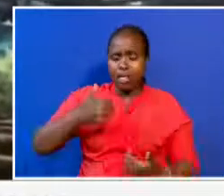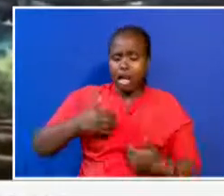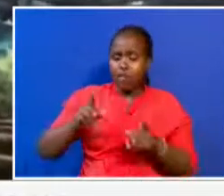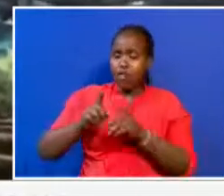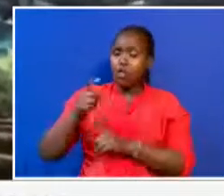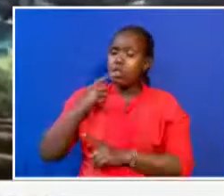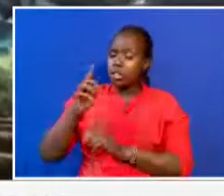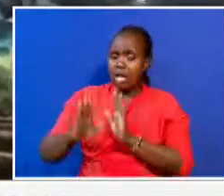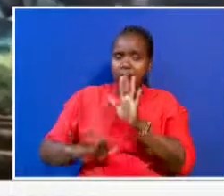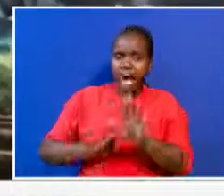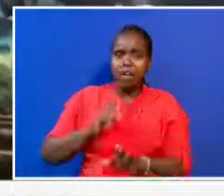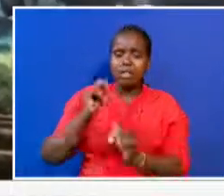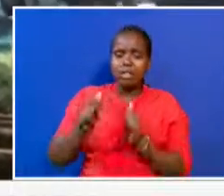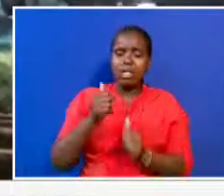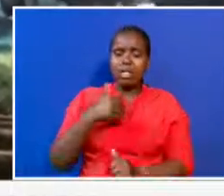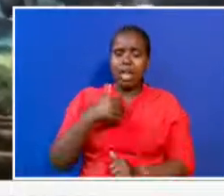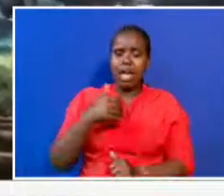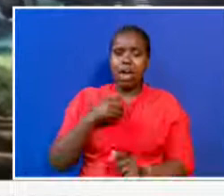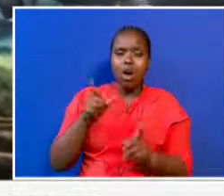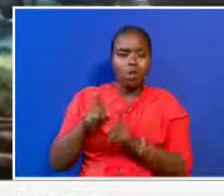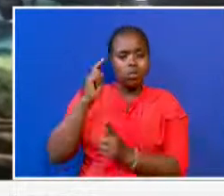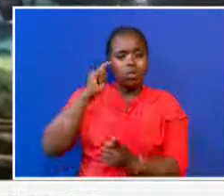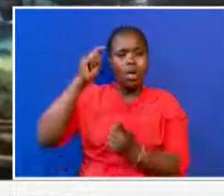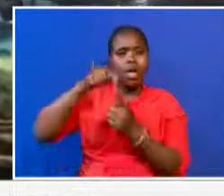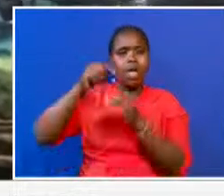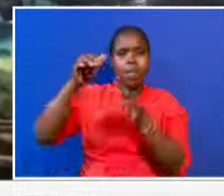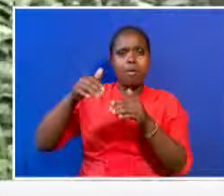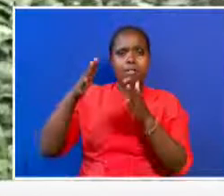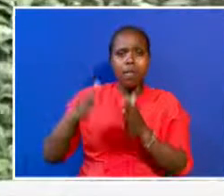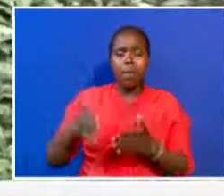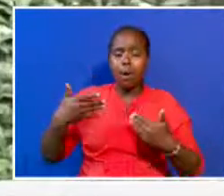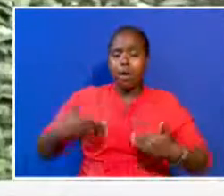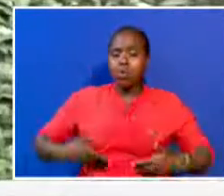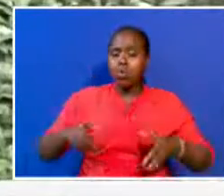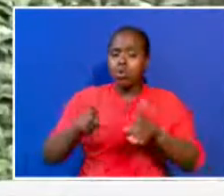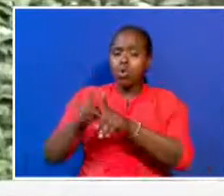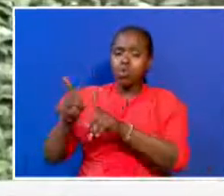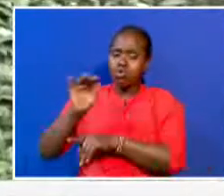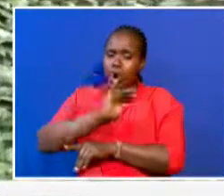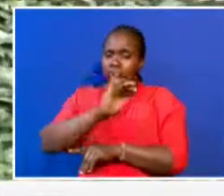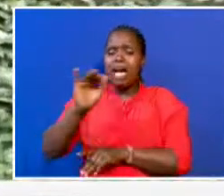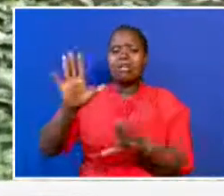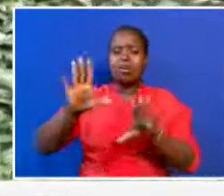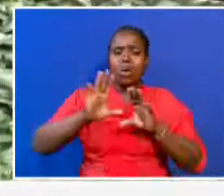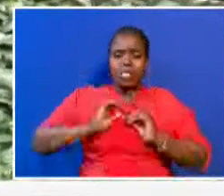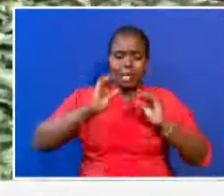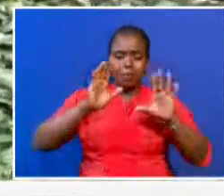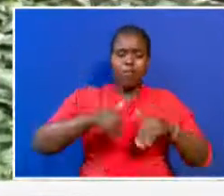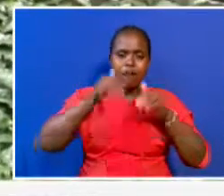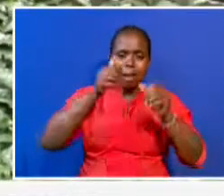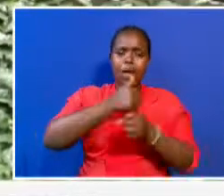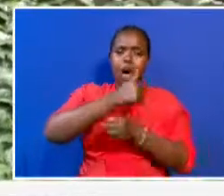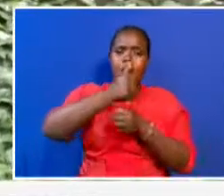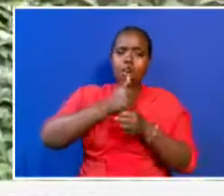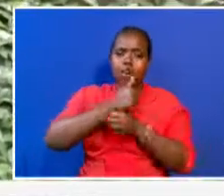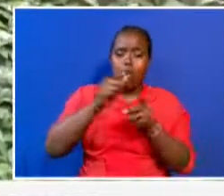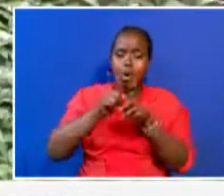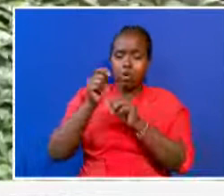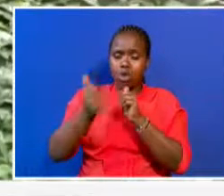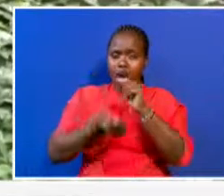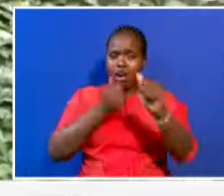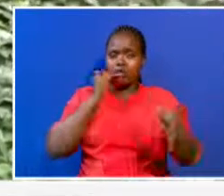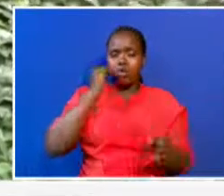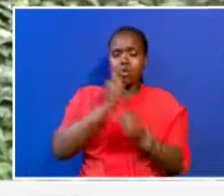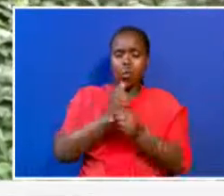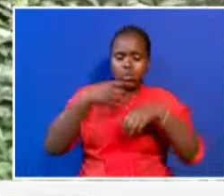ikizingatiwa hatua walizopiga. Kando na kuwalenga wakulima, vijana vilevile wamehimizwa kukumbatia ukulima wa kahawa na kujiepusha na kazi